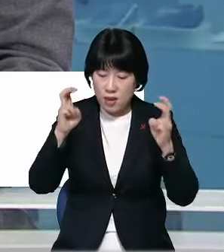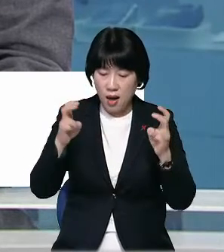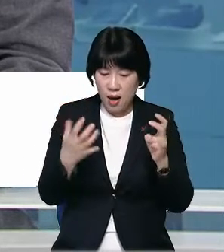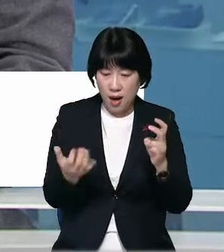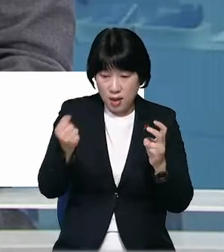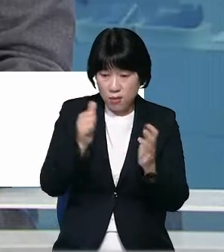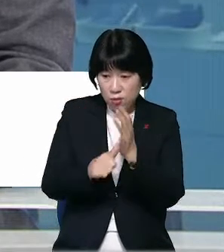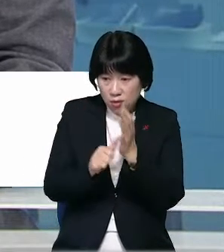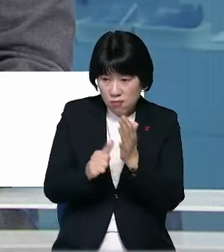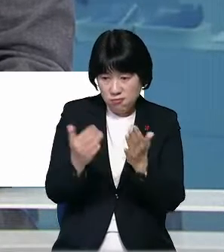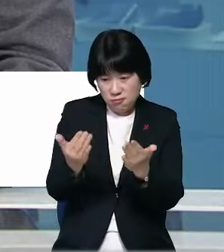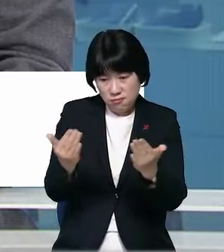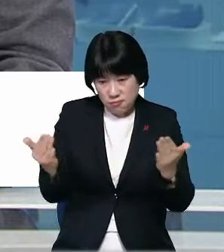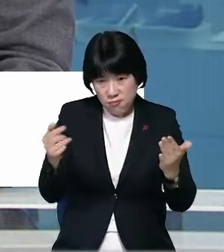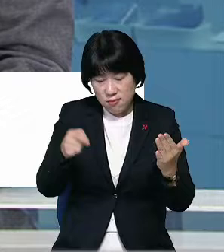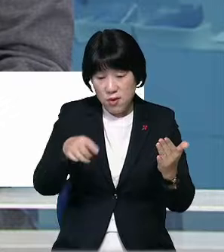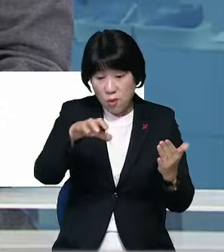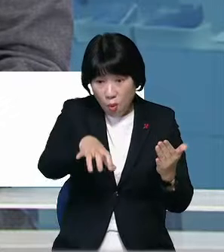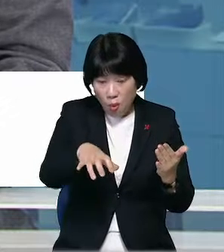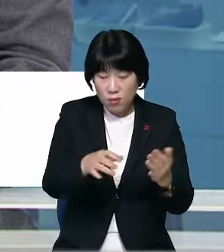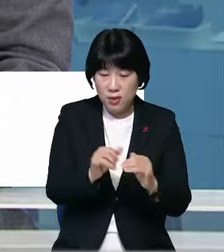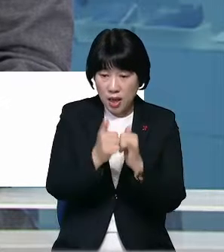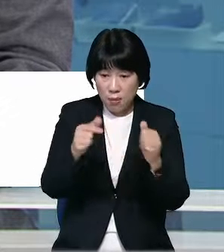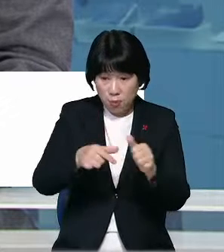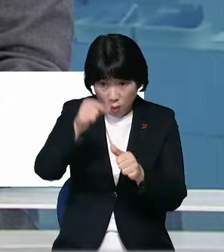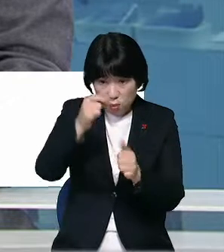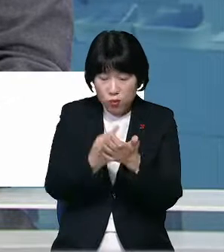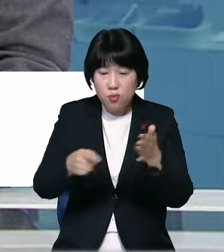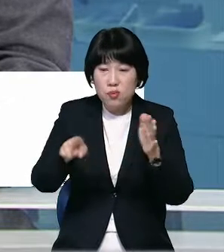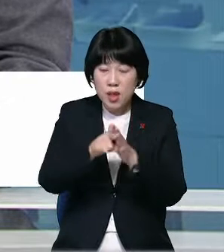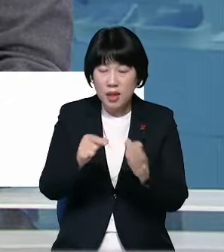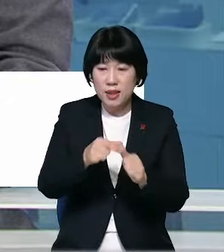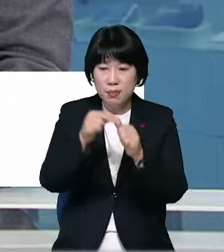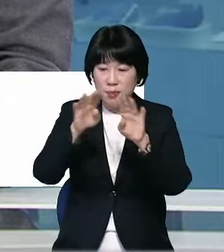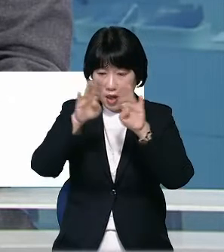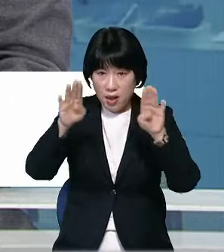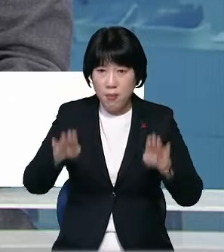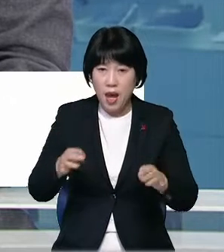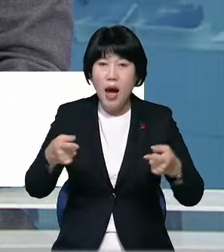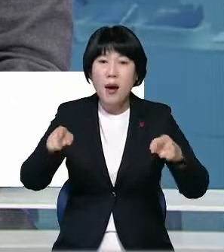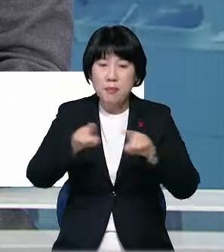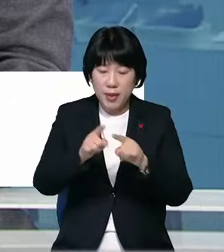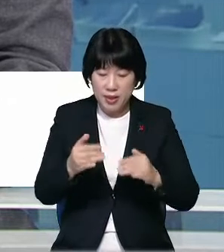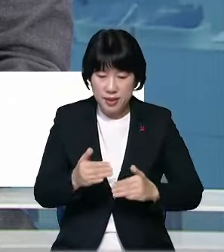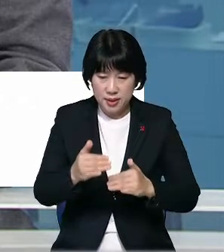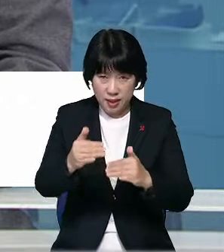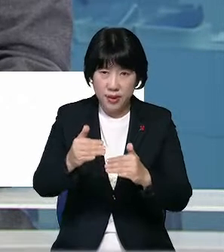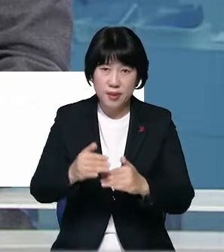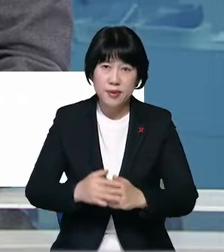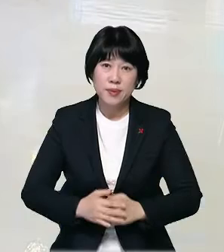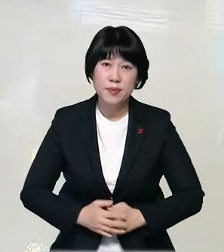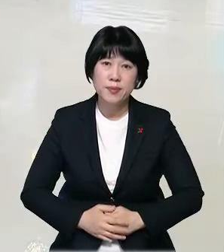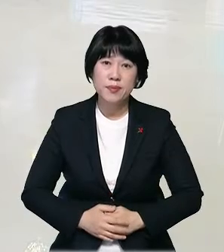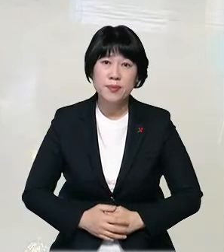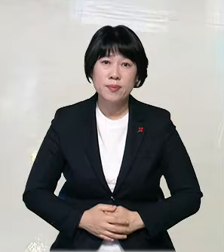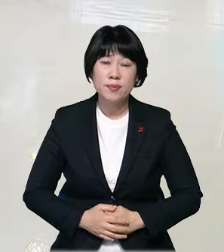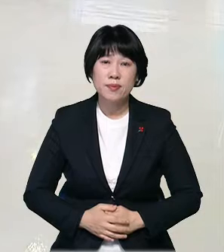제품을 선보이고 현장에서 인재 채용을 위한 채용 박람회도 진행했습니다. 이영계 기자가 다녀왔습니다.